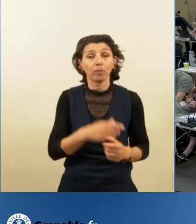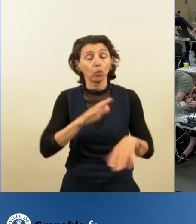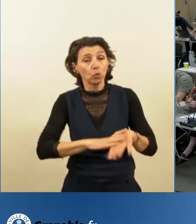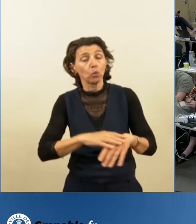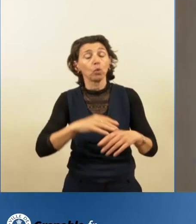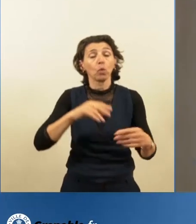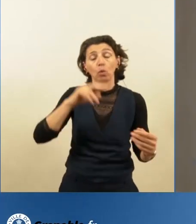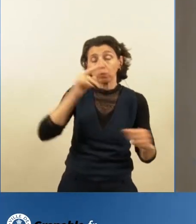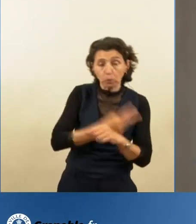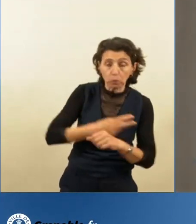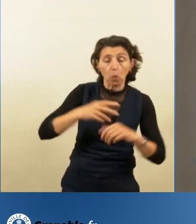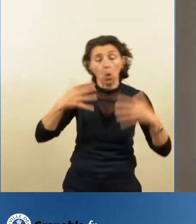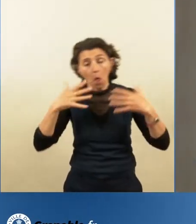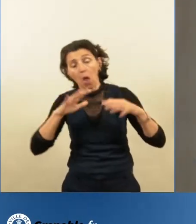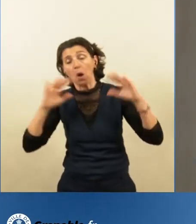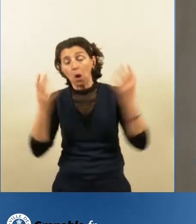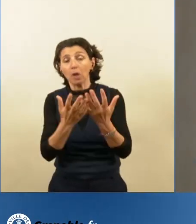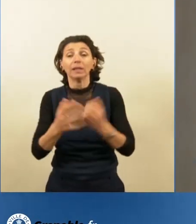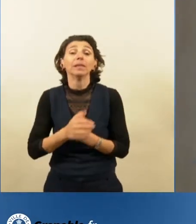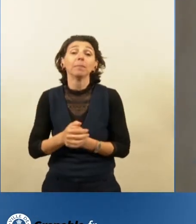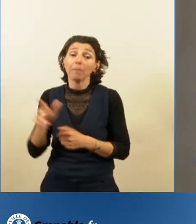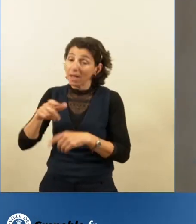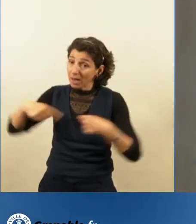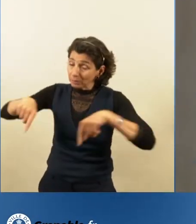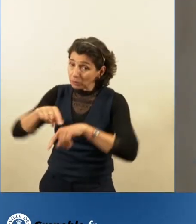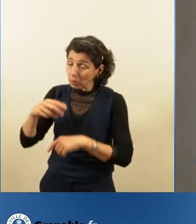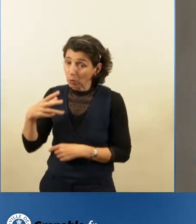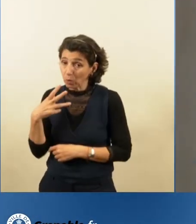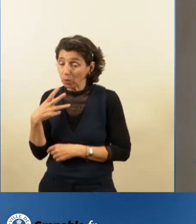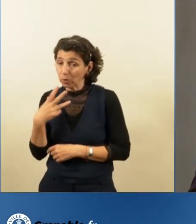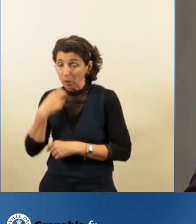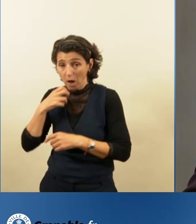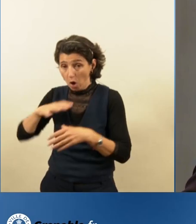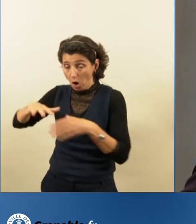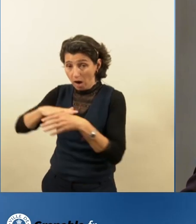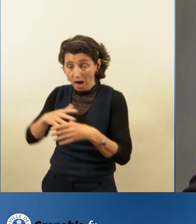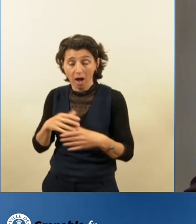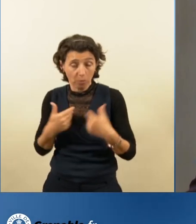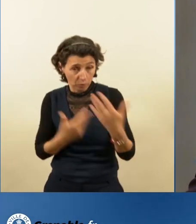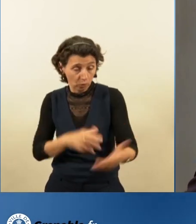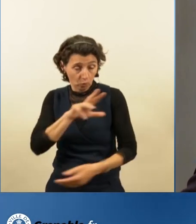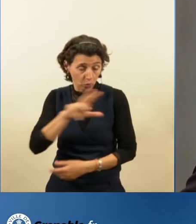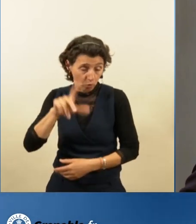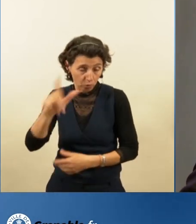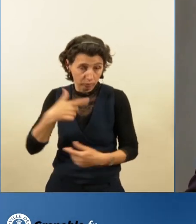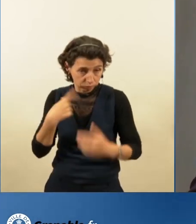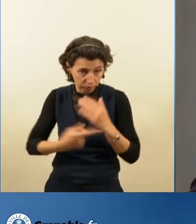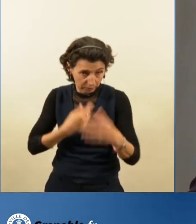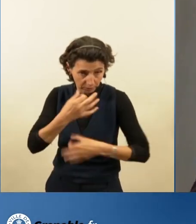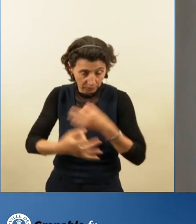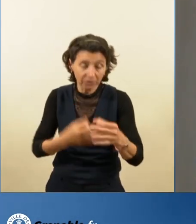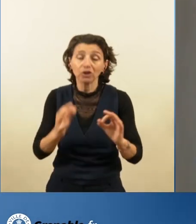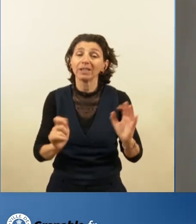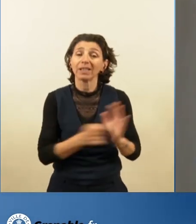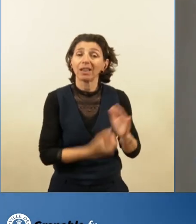a également porté une proposition la proposition 3 3 2 que j'invite à relire je vais la citer lors de la mise en place de nouvelles réglementations